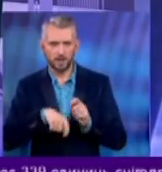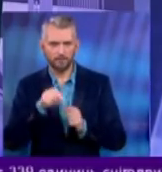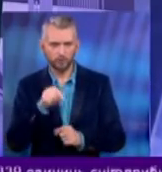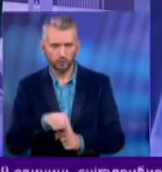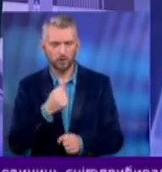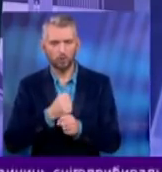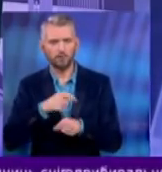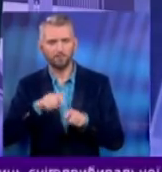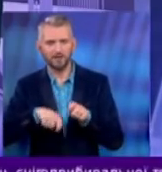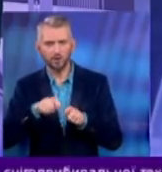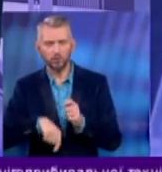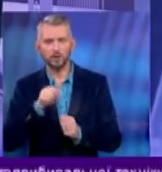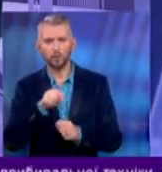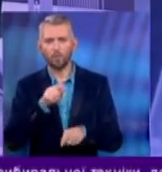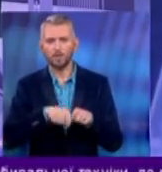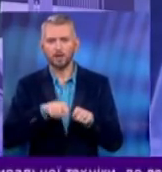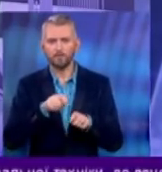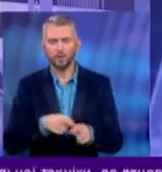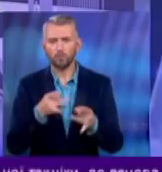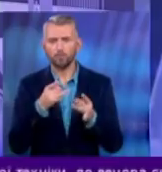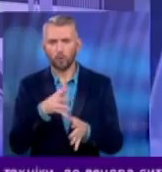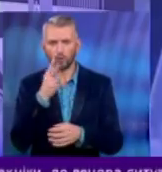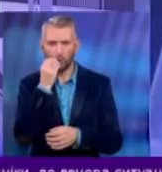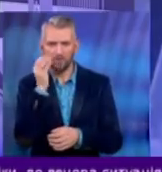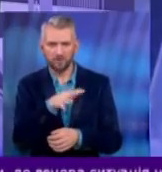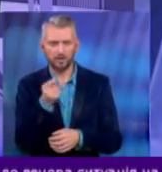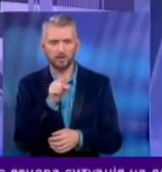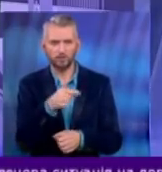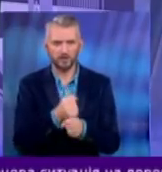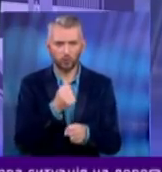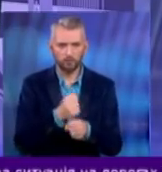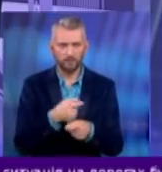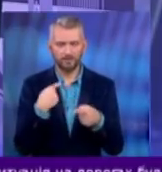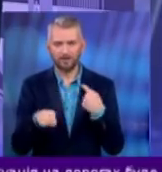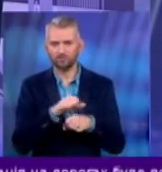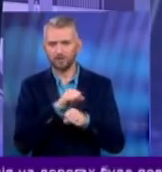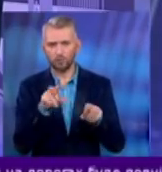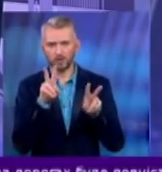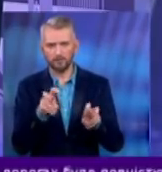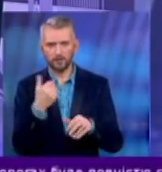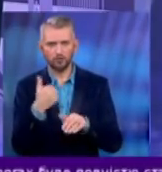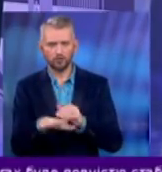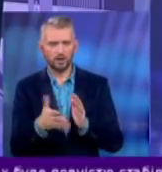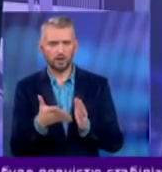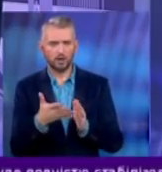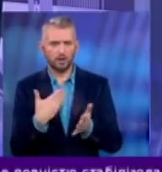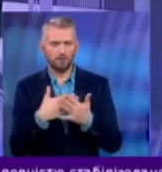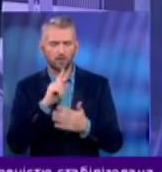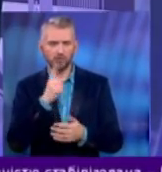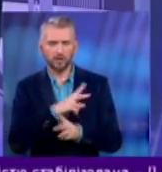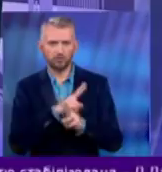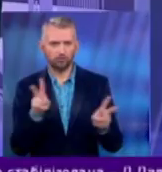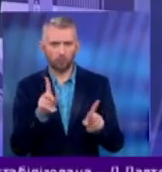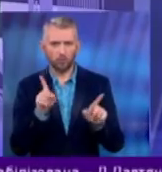робив перевірку, і його перевірку просто начхаю на те, що він зробив, інакше це не можна назвати. Вже майже рік ніхто